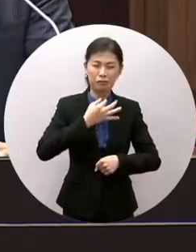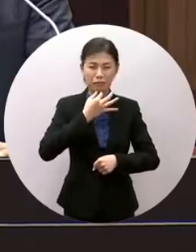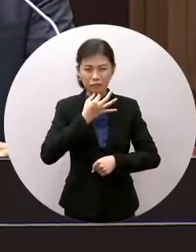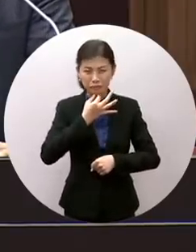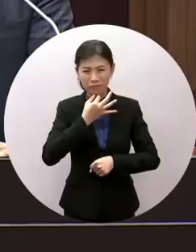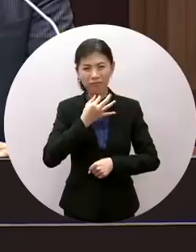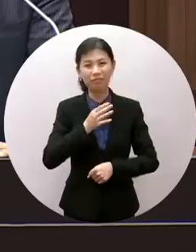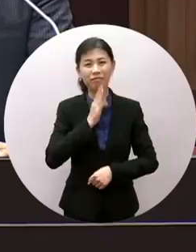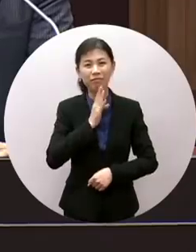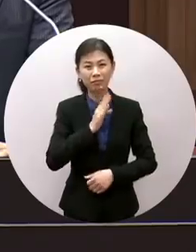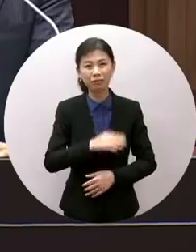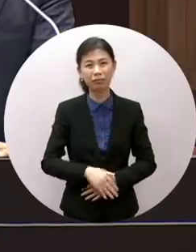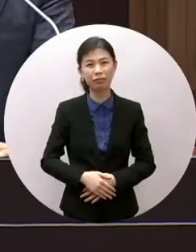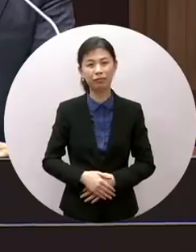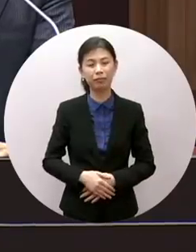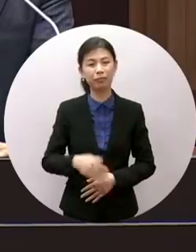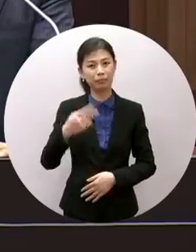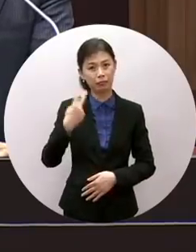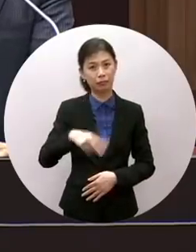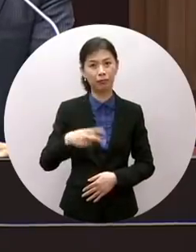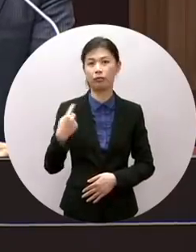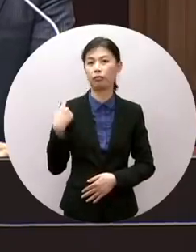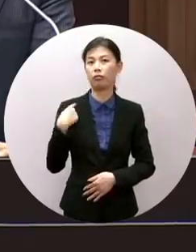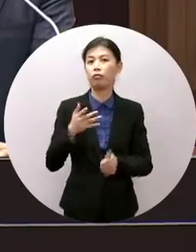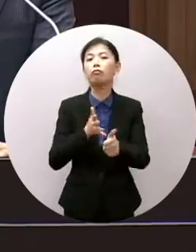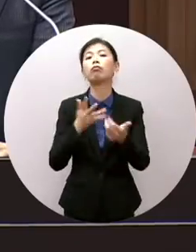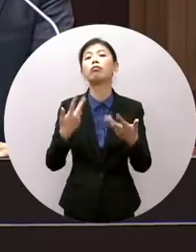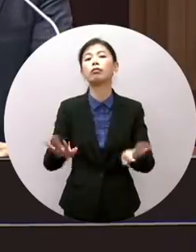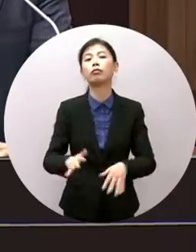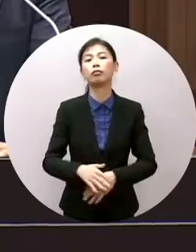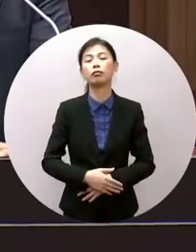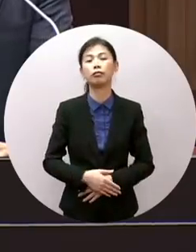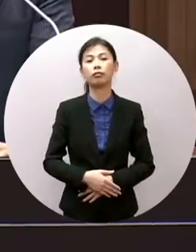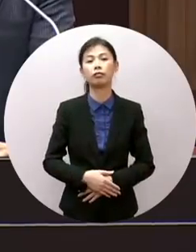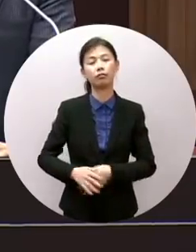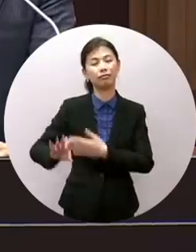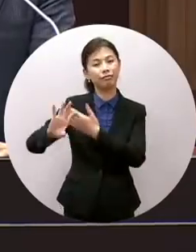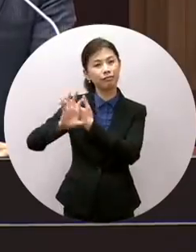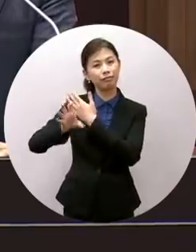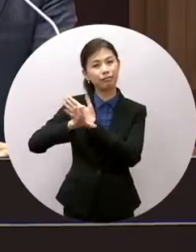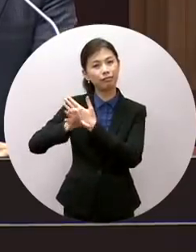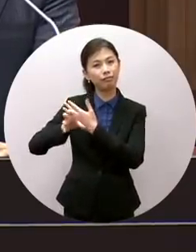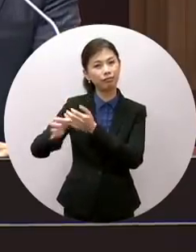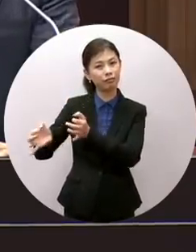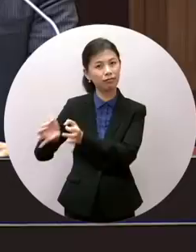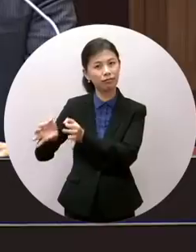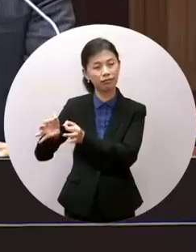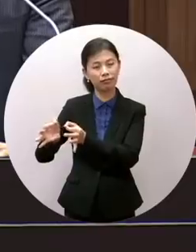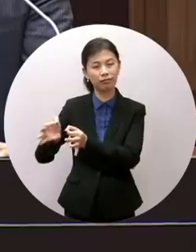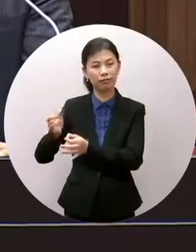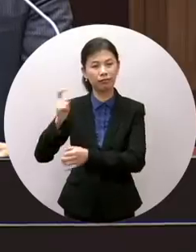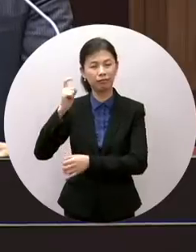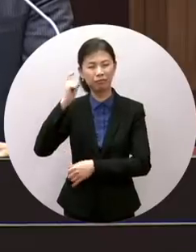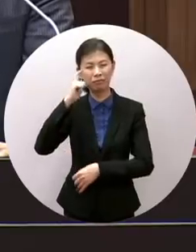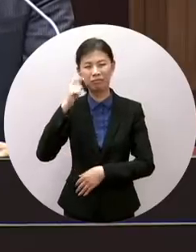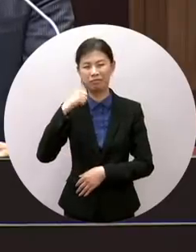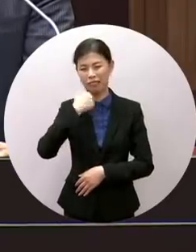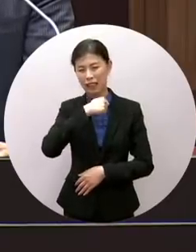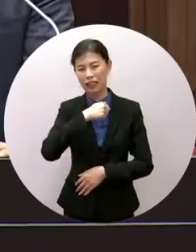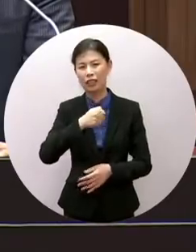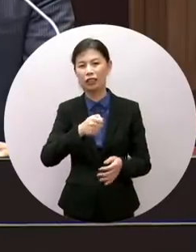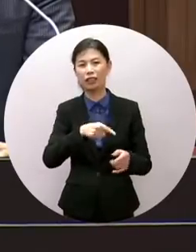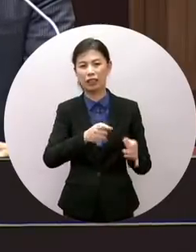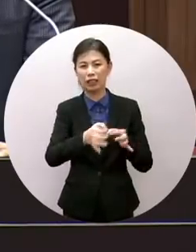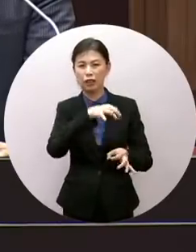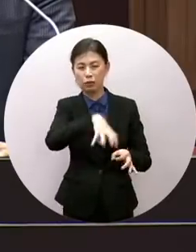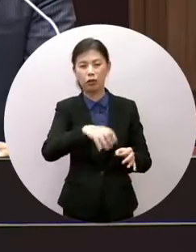岌可危了。 结果， 阿点话多西，咱话蒙国力，国外国人哈、哦、外商啊吃定你们台这个经济部